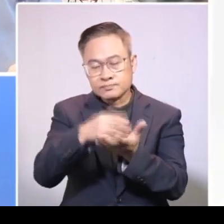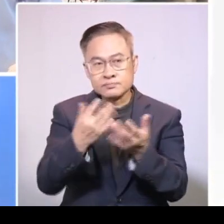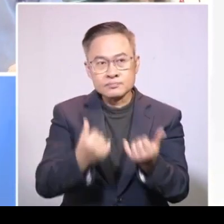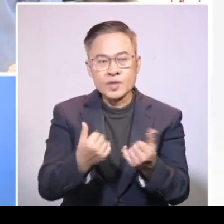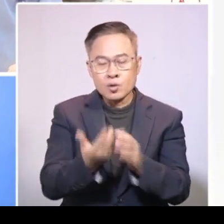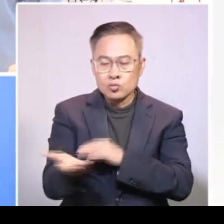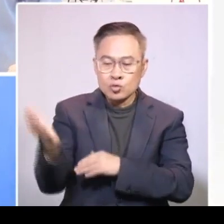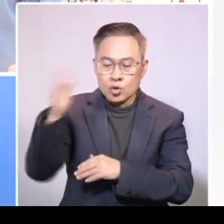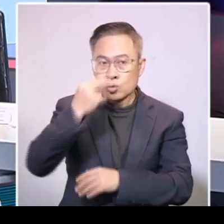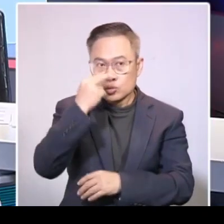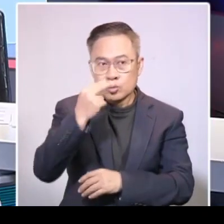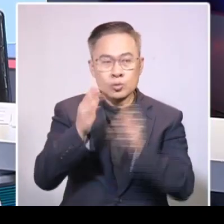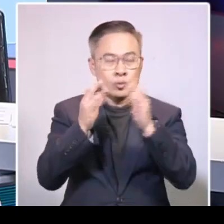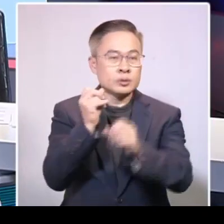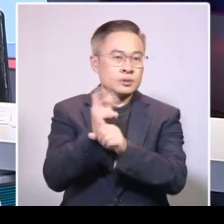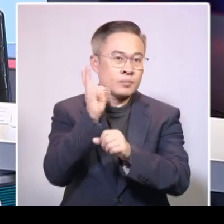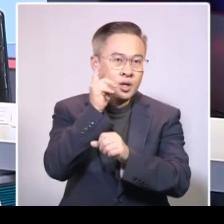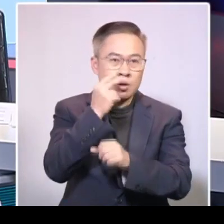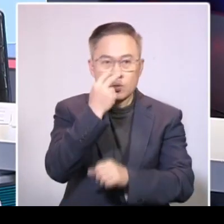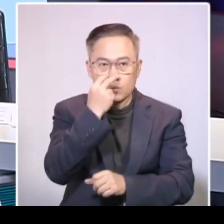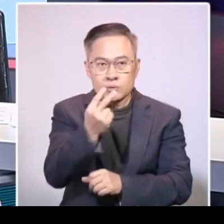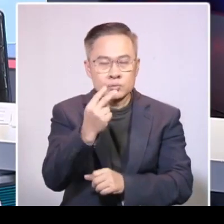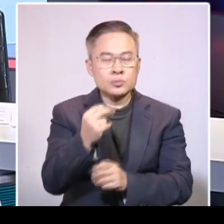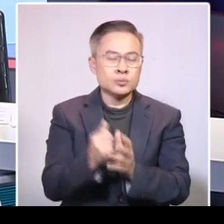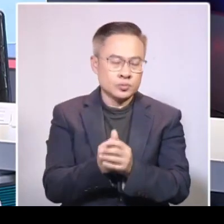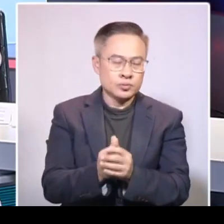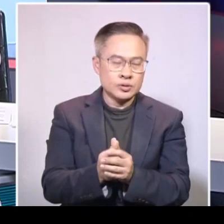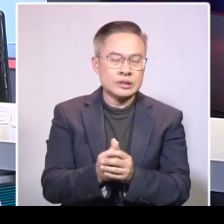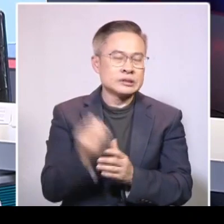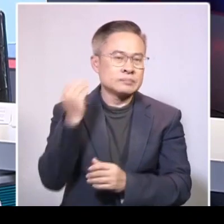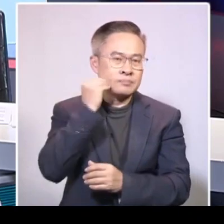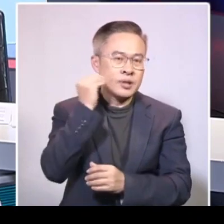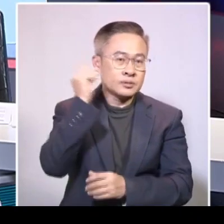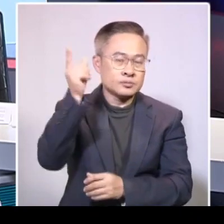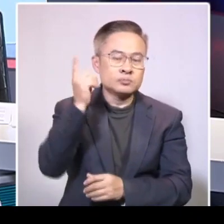ตลอดทั้งวันเลยเพราะว่านักข่าวของเราก็ปักหลักรออยู่ที่บริเวณหน้าบ้านจันทร์ส่องล่ากันนะคะ